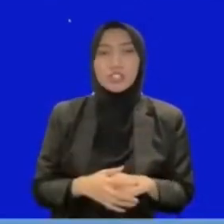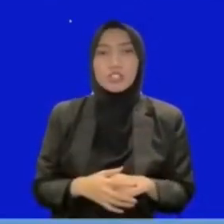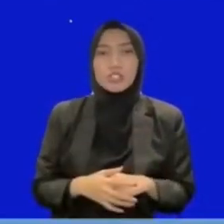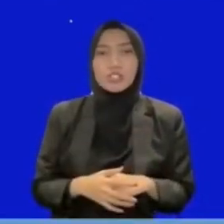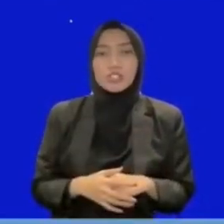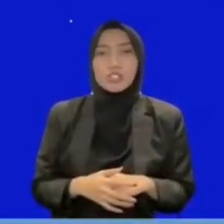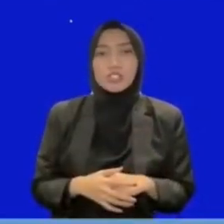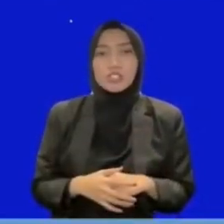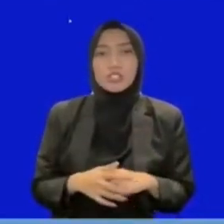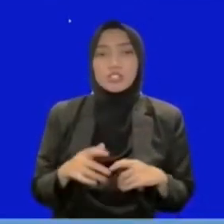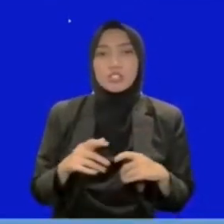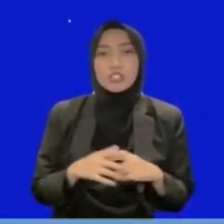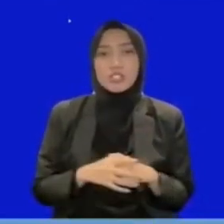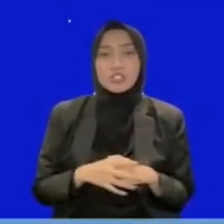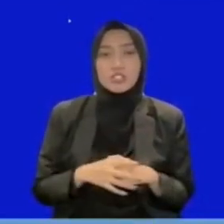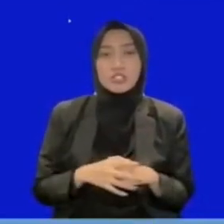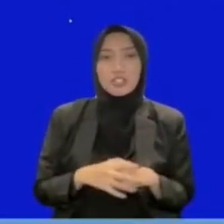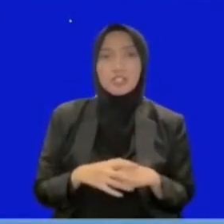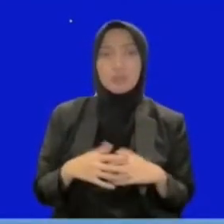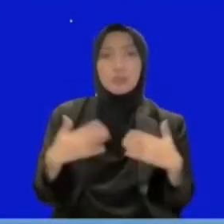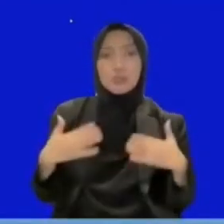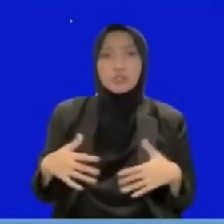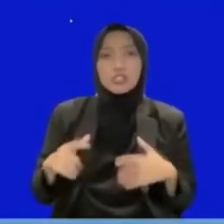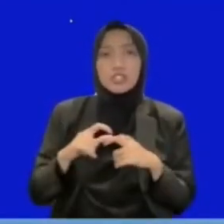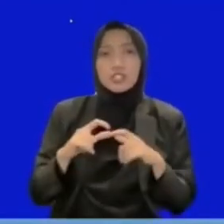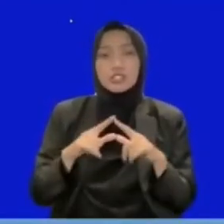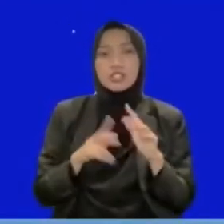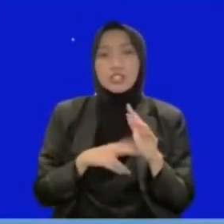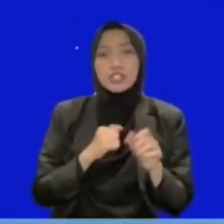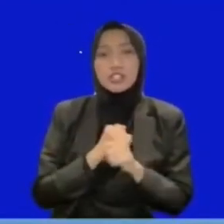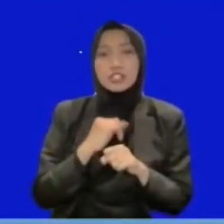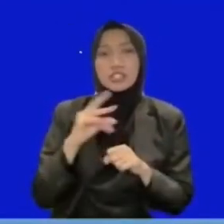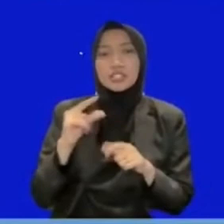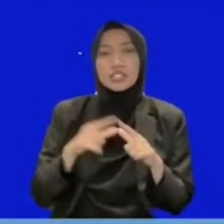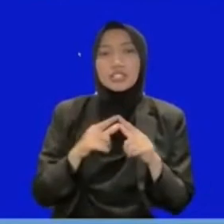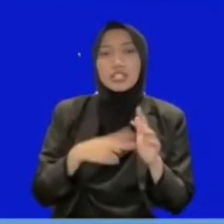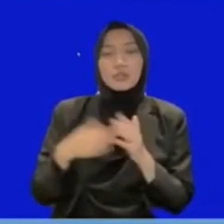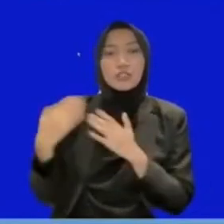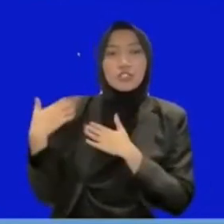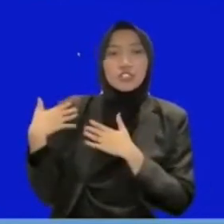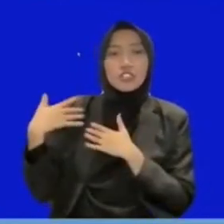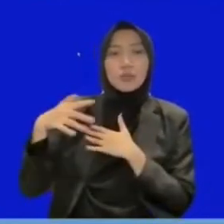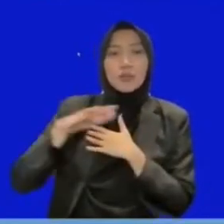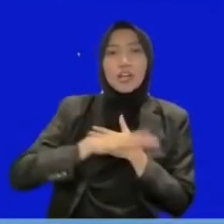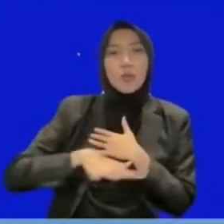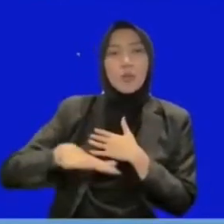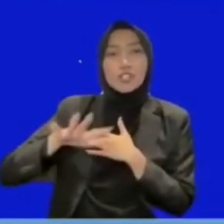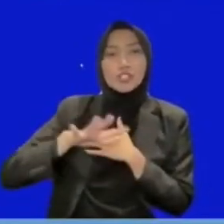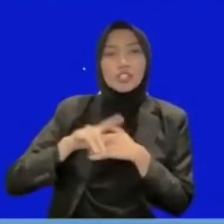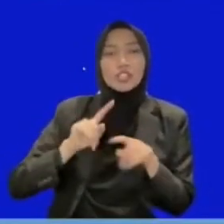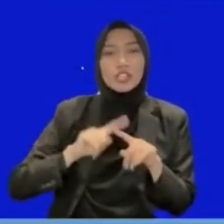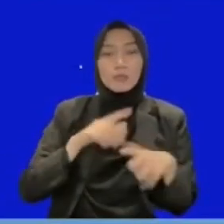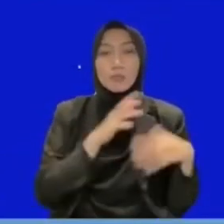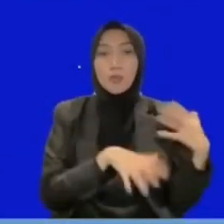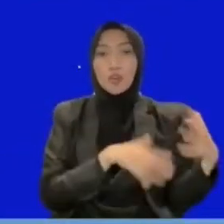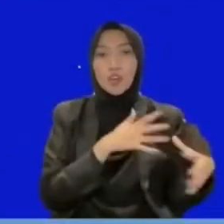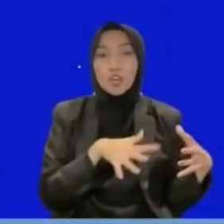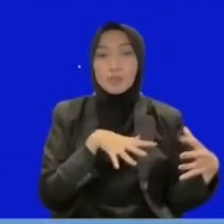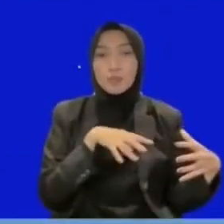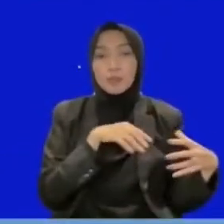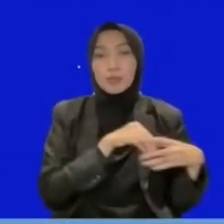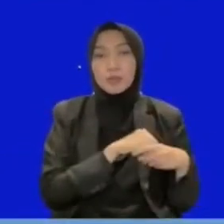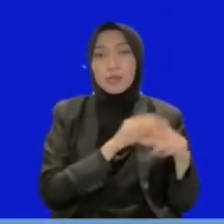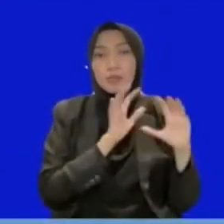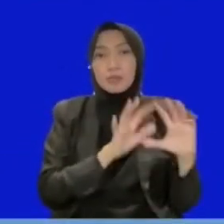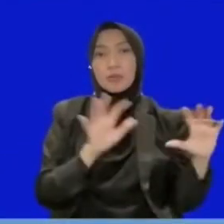unit situs manusia purba Sangiran, dan kebetulan saya adalah penanggung jawab untuk kawasan gitu. Tapi sebenarnya di dalam pengelolaannya itu melibatkan